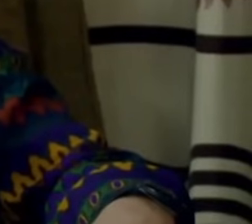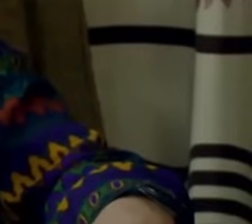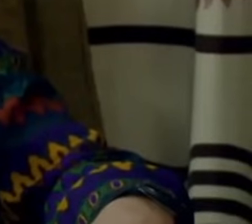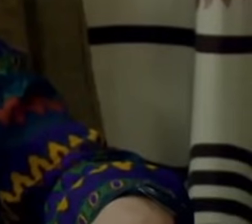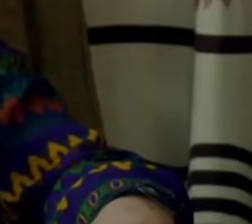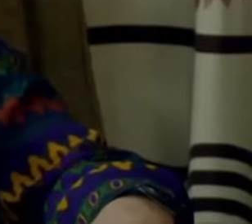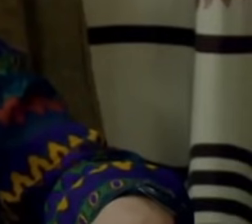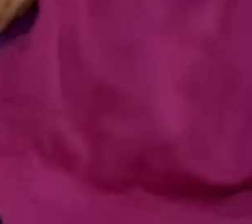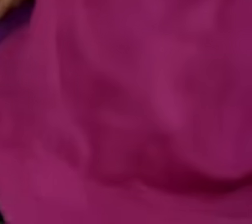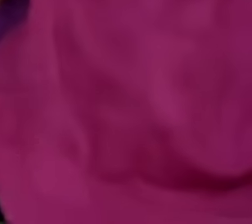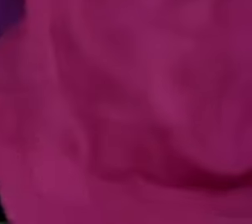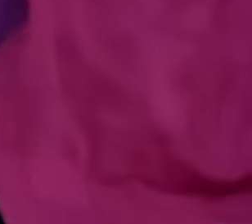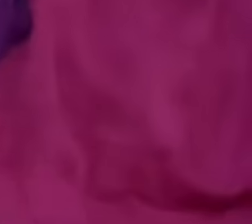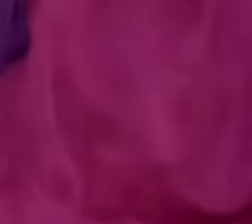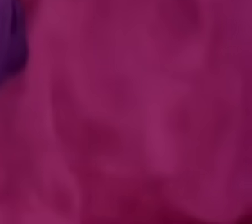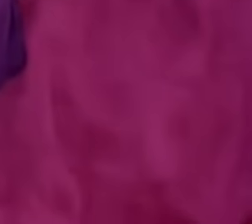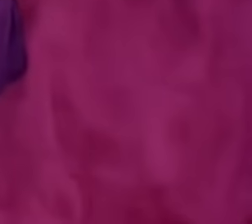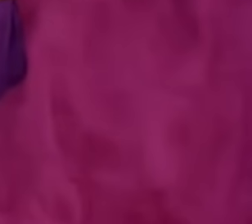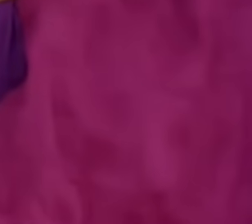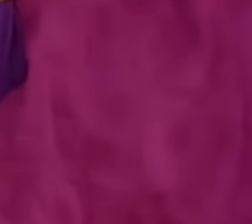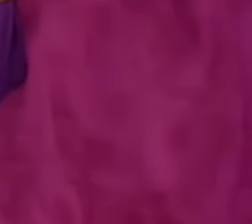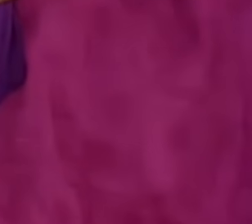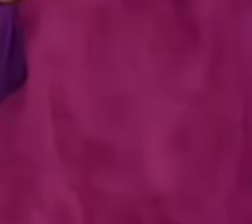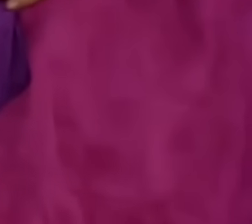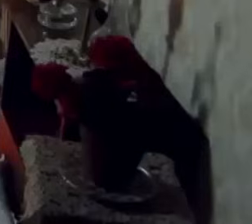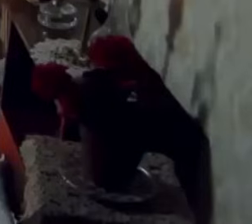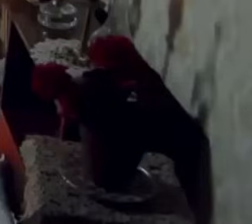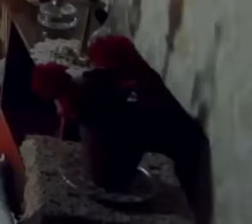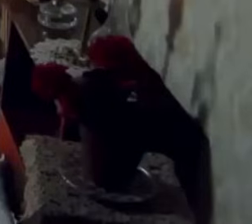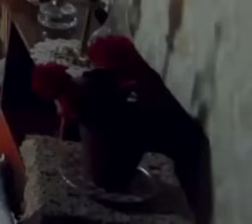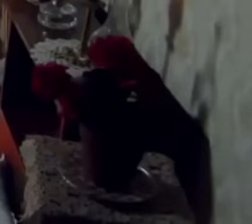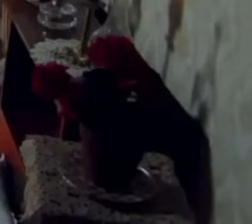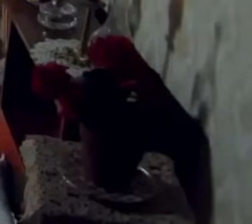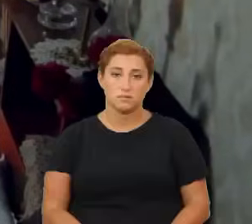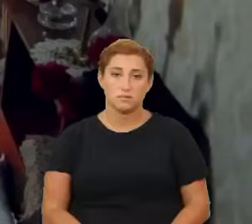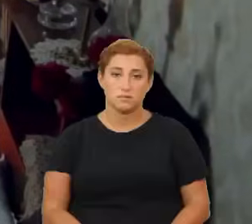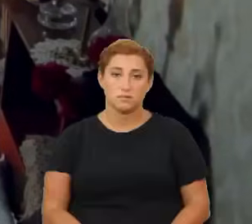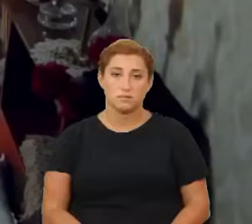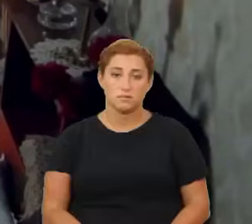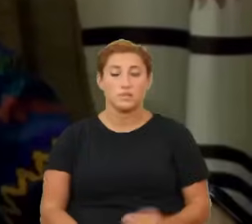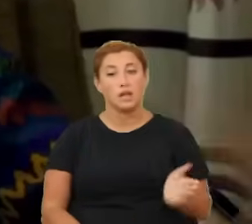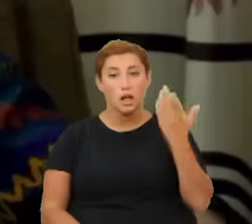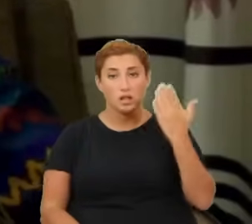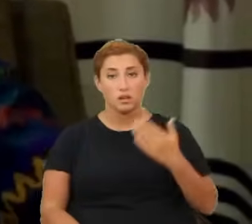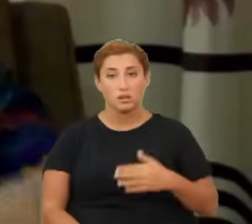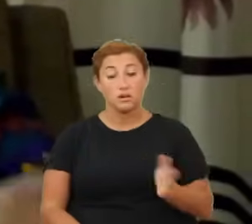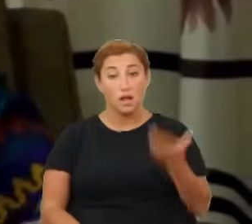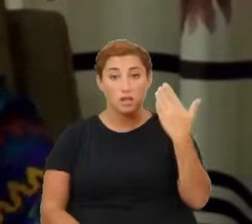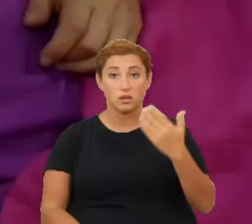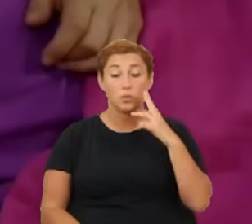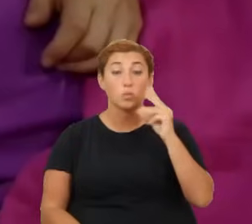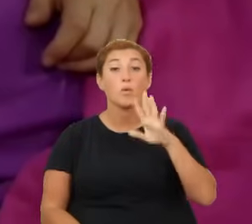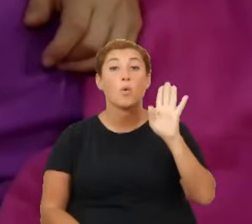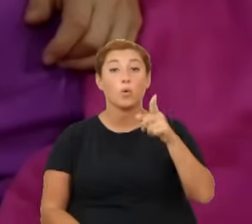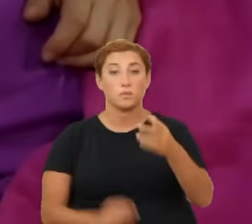ise yatağında uzandığı yerde kendinden geçmiş. Uyanıp Şahin'in dizine vurdu. Kalk. Kalk uyumak